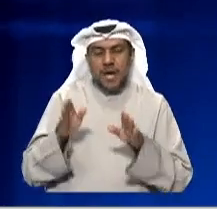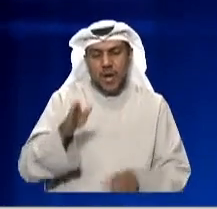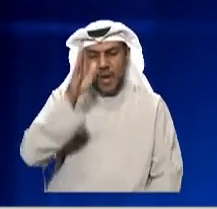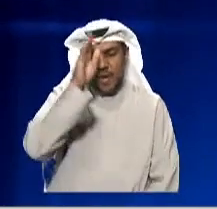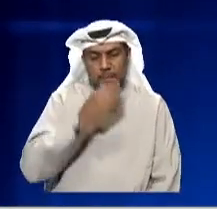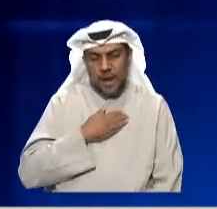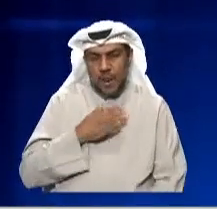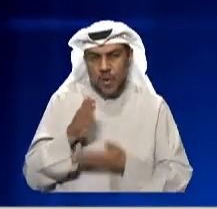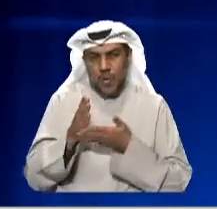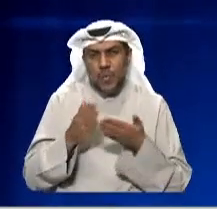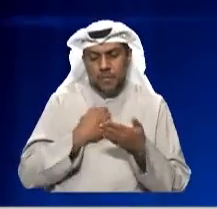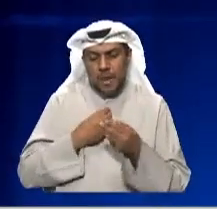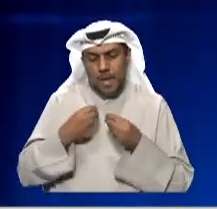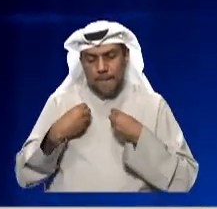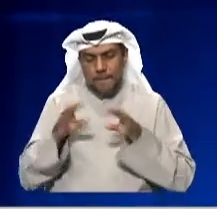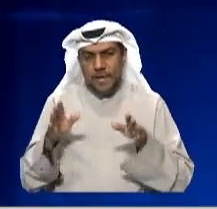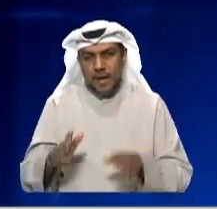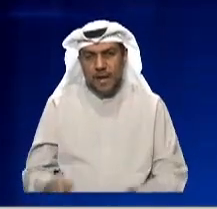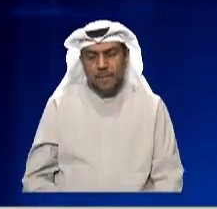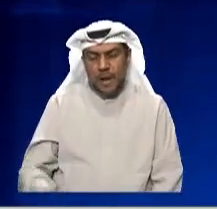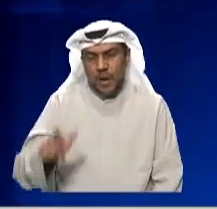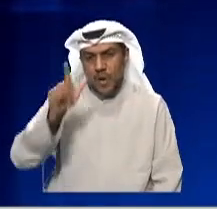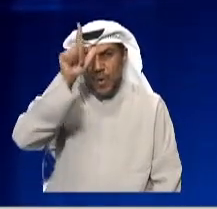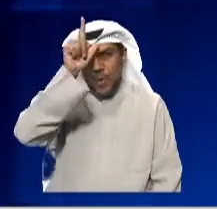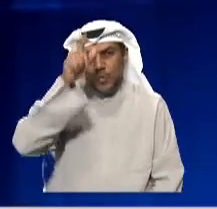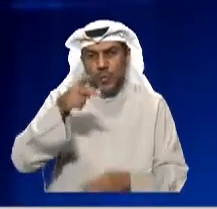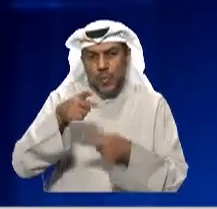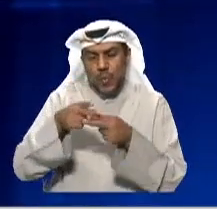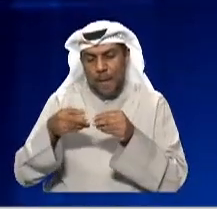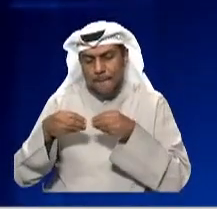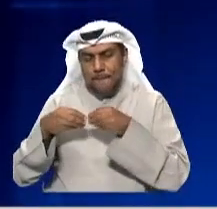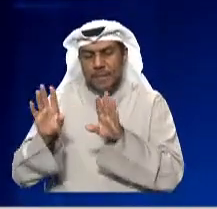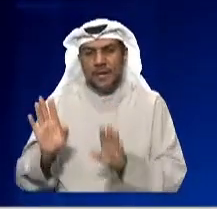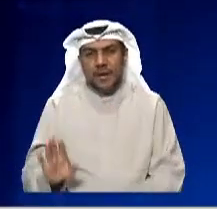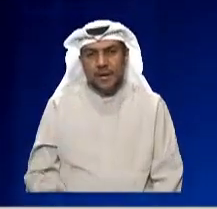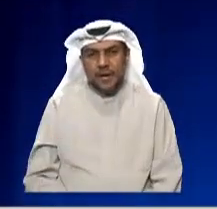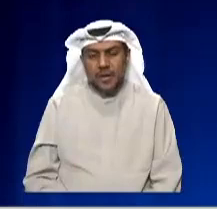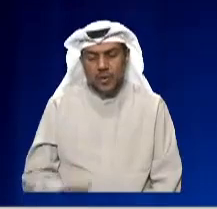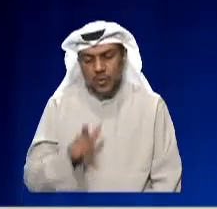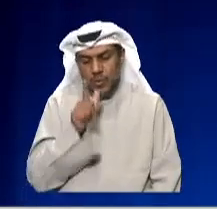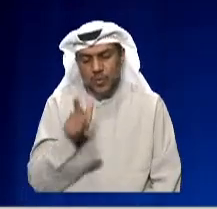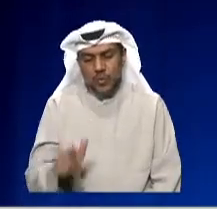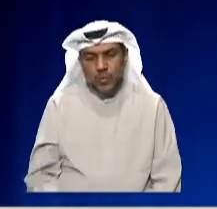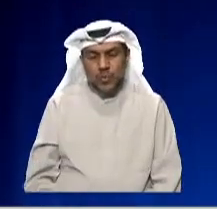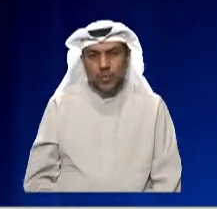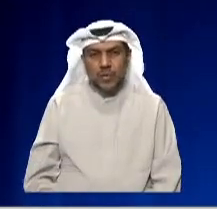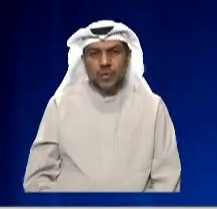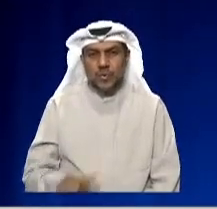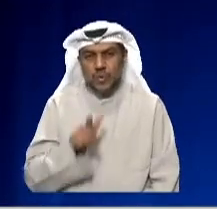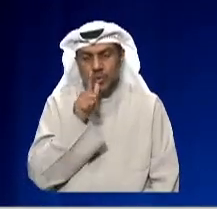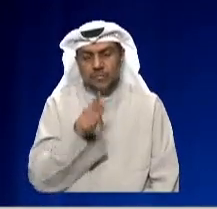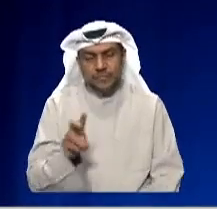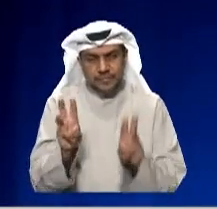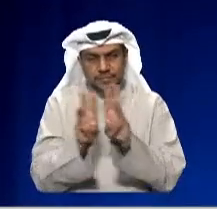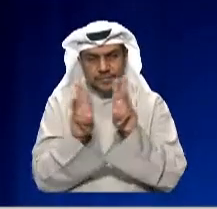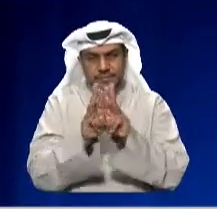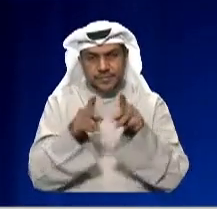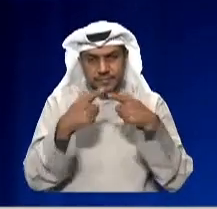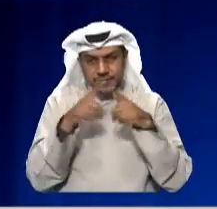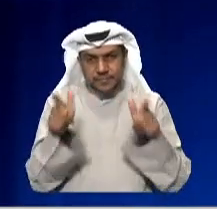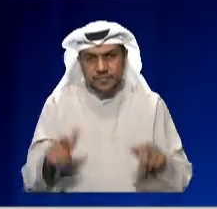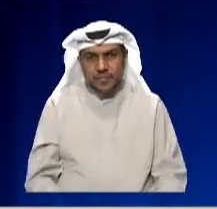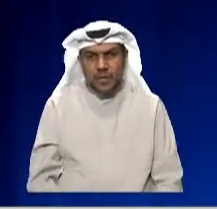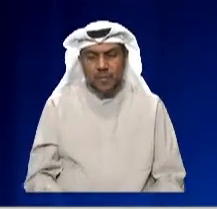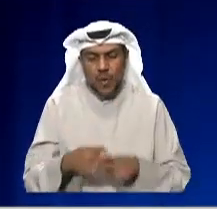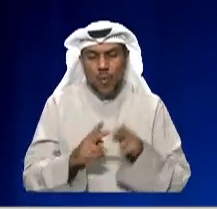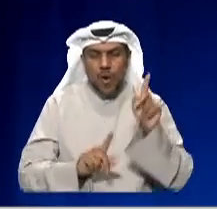51.8% إلى البنك الأردني الكويتي. وقال بنك بركان في بيان له على الموقع الإلكتروني لبورصة